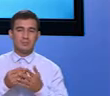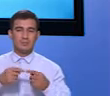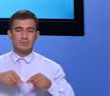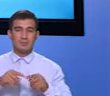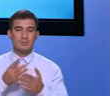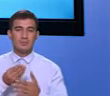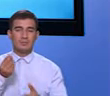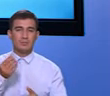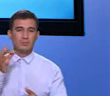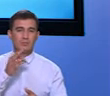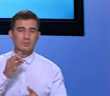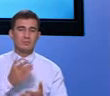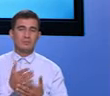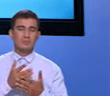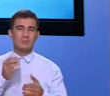va quldorlik tuzumi